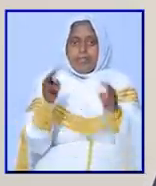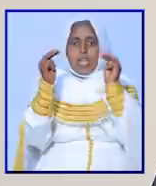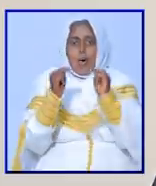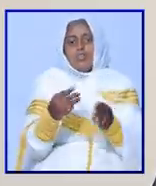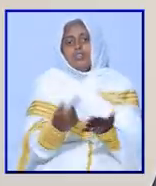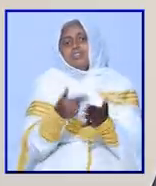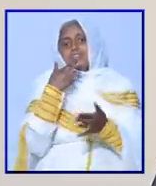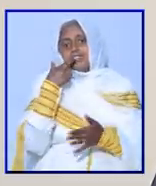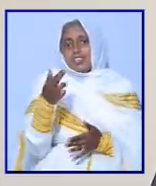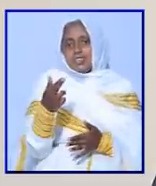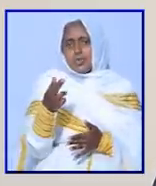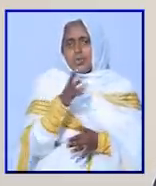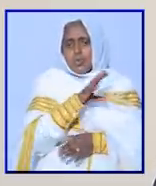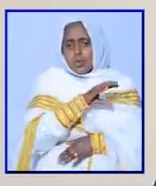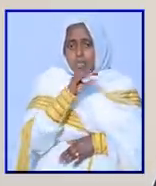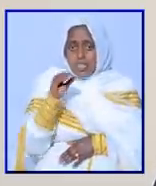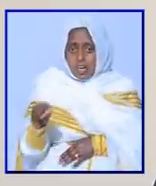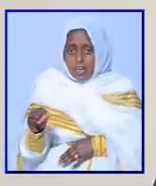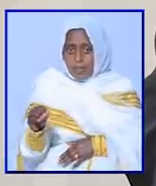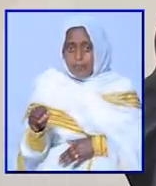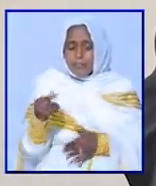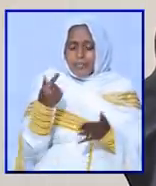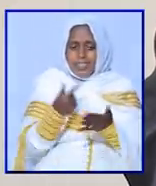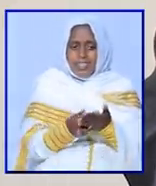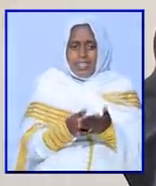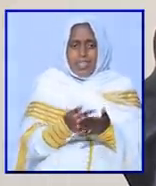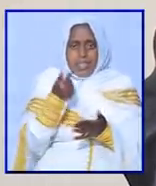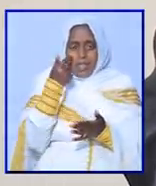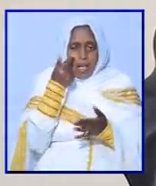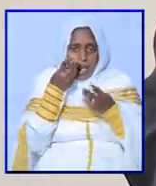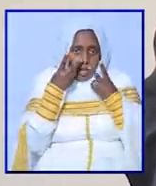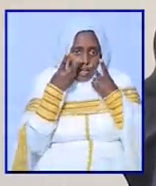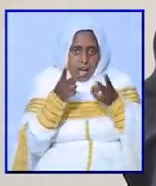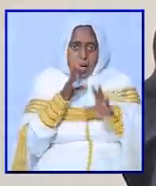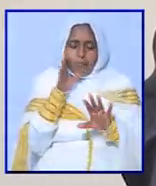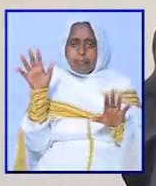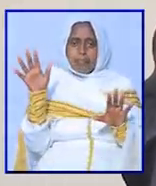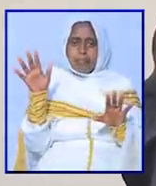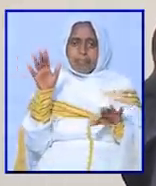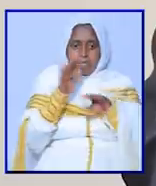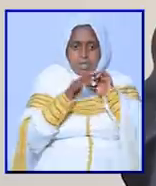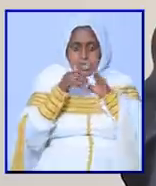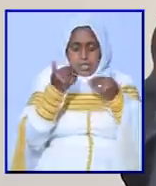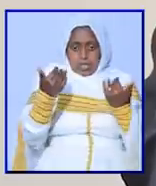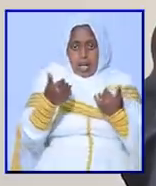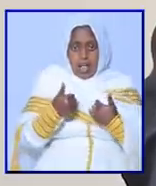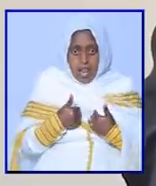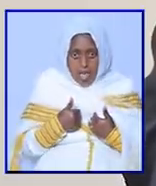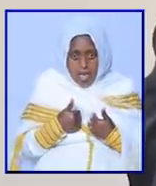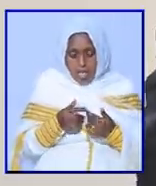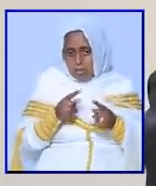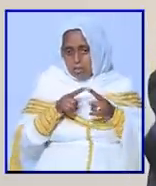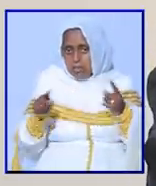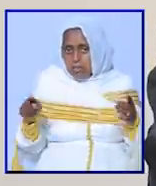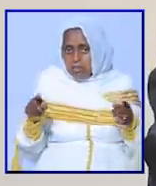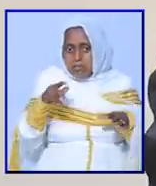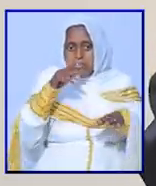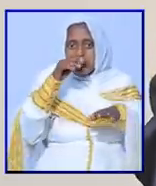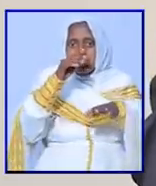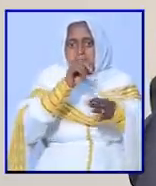እንዲህ ናቸው እና ቅጥሎበት የማያይን እጅ